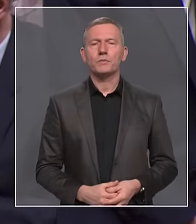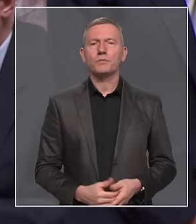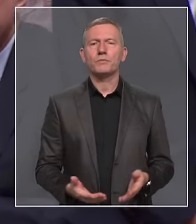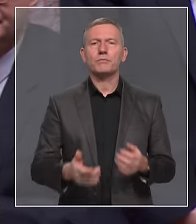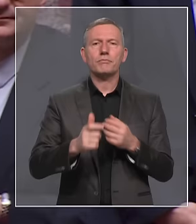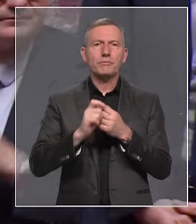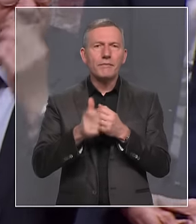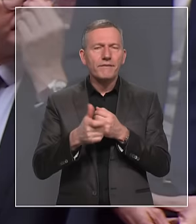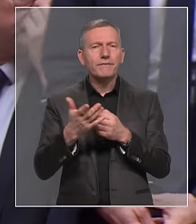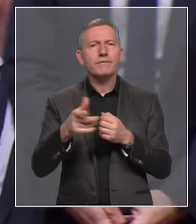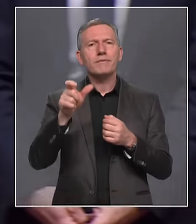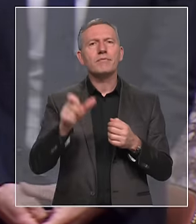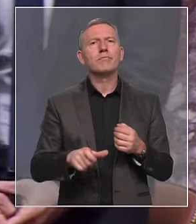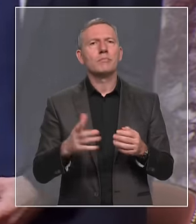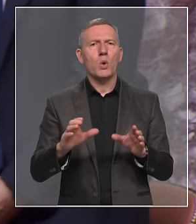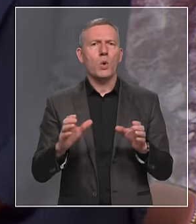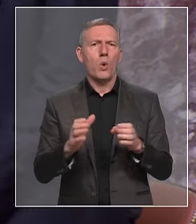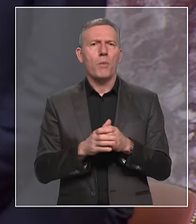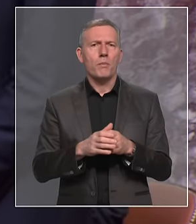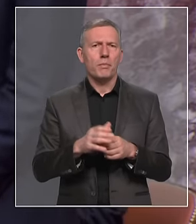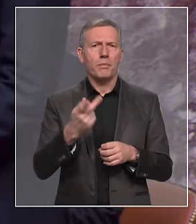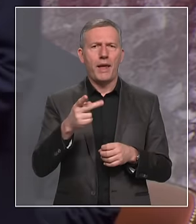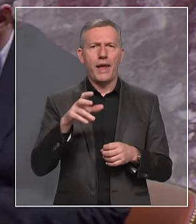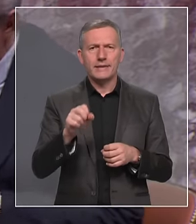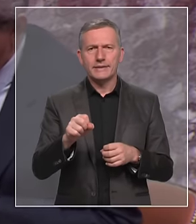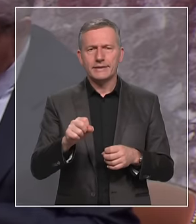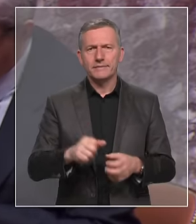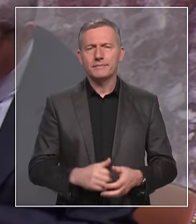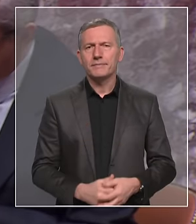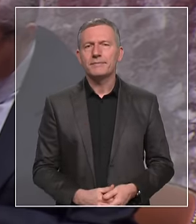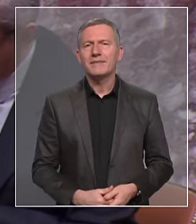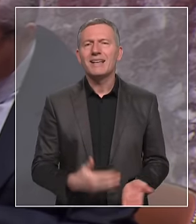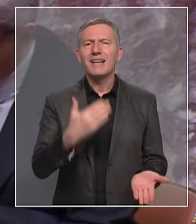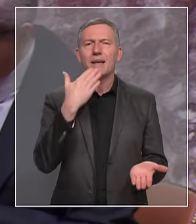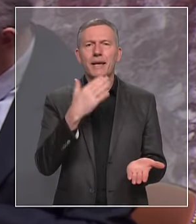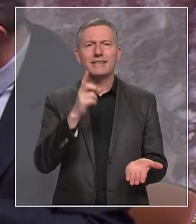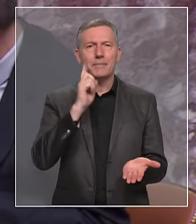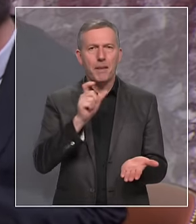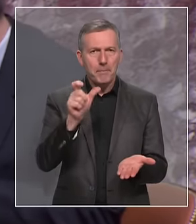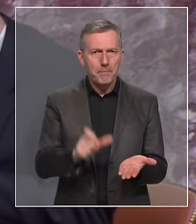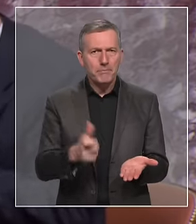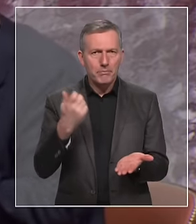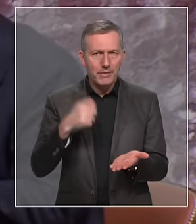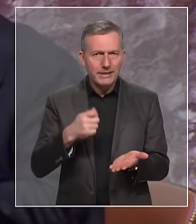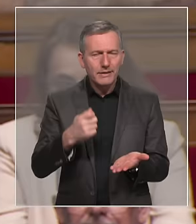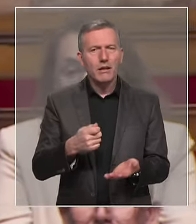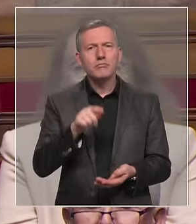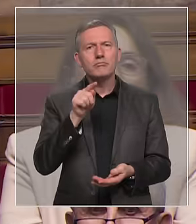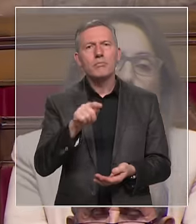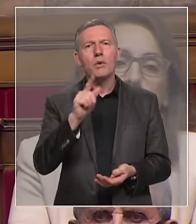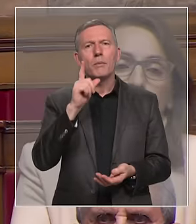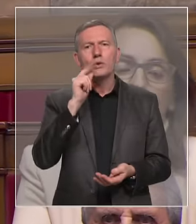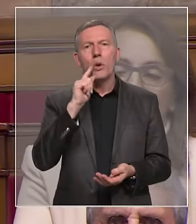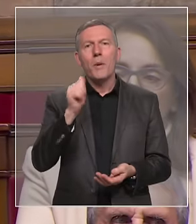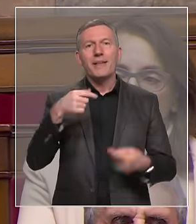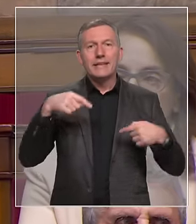La parole est à monsieur Philippe Naillet pour le groupe socialiste. Merci, madame la présidente. Monsieur le Premier ministre,